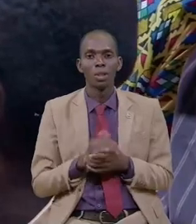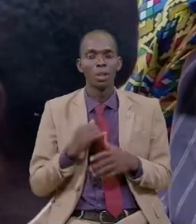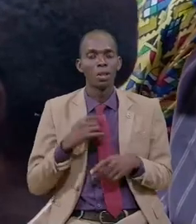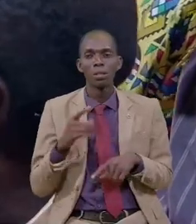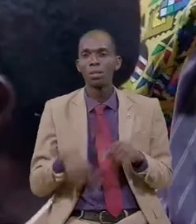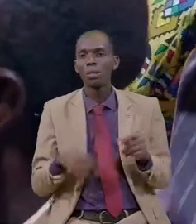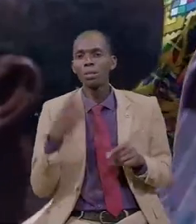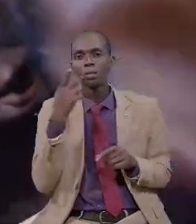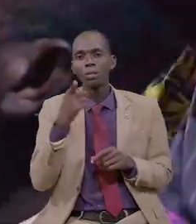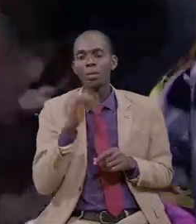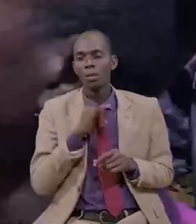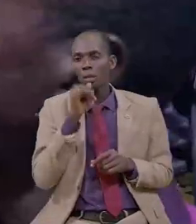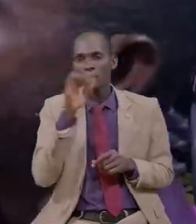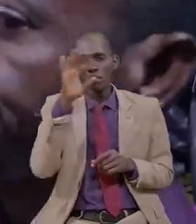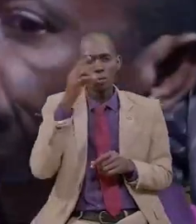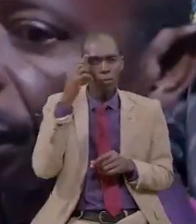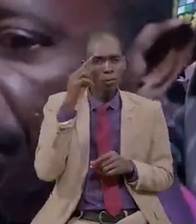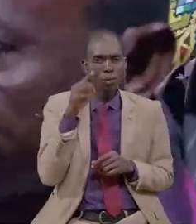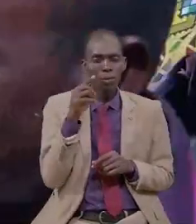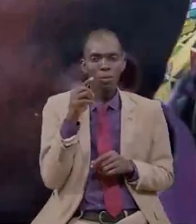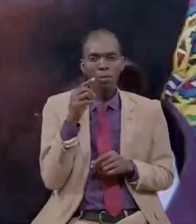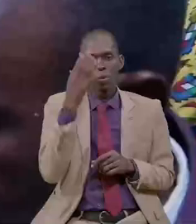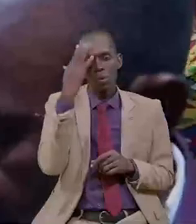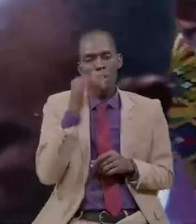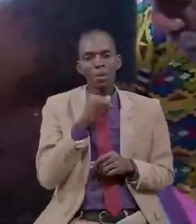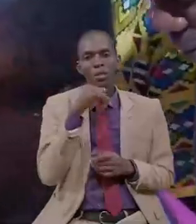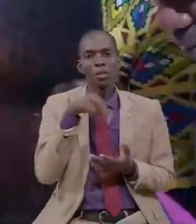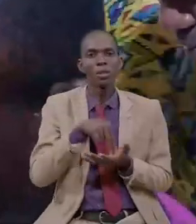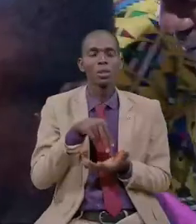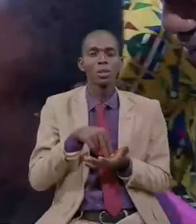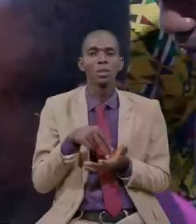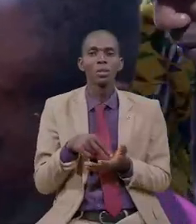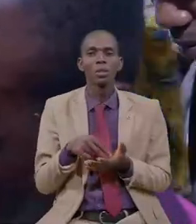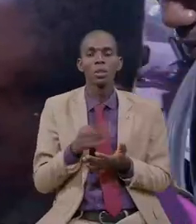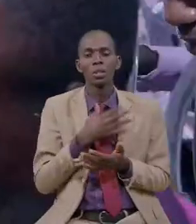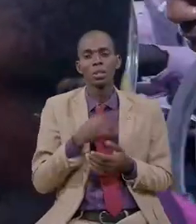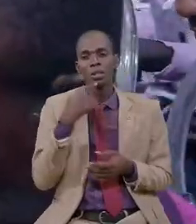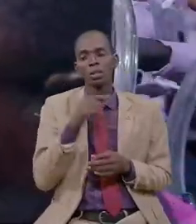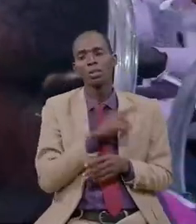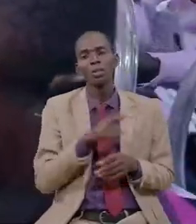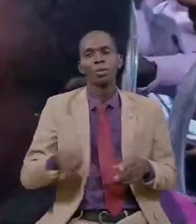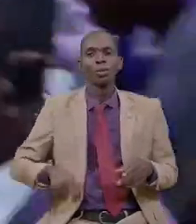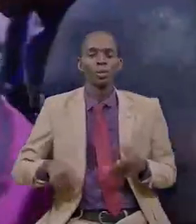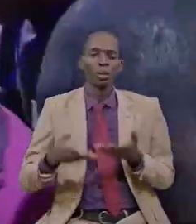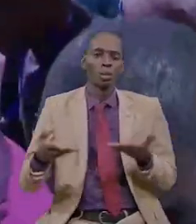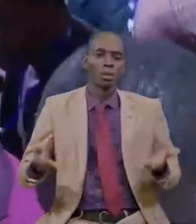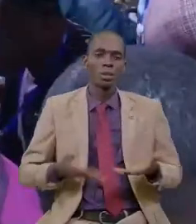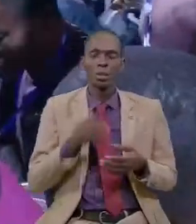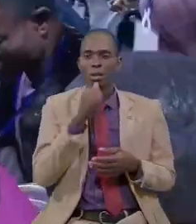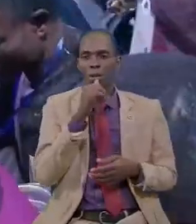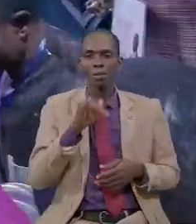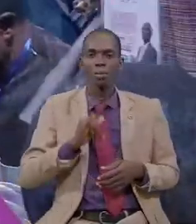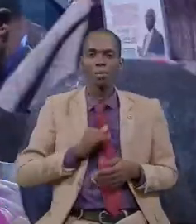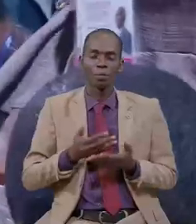Je te cherche, je ne te vois pas. Pourquoi ne pas te lever et dire, Seigneur, me voici, me